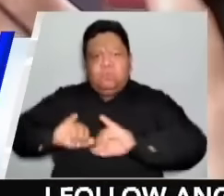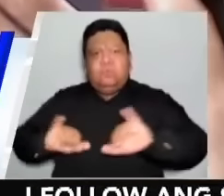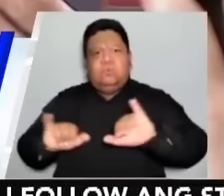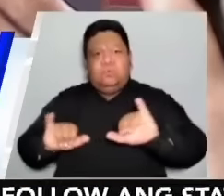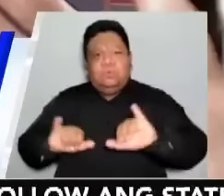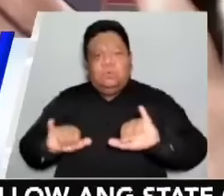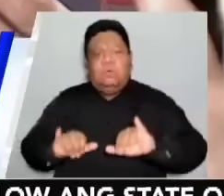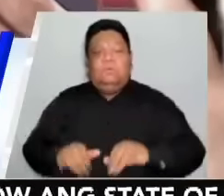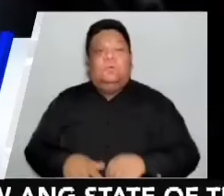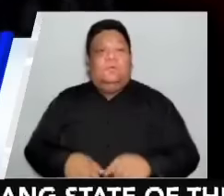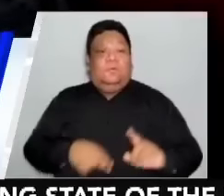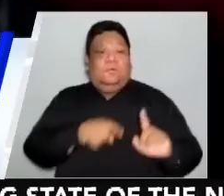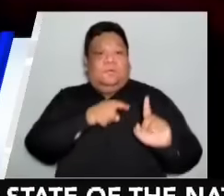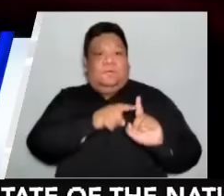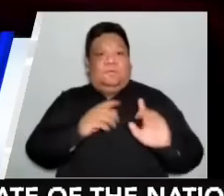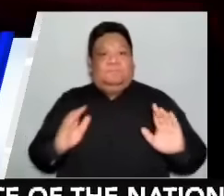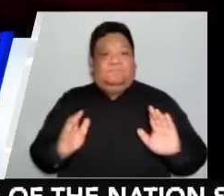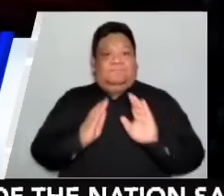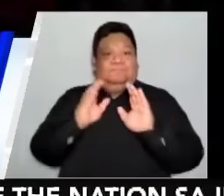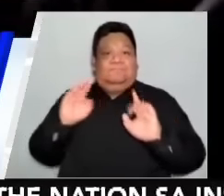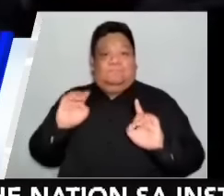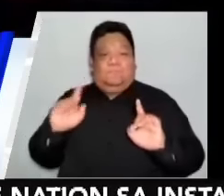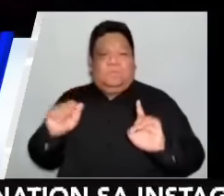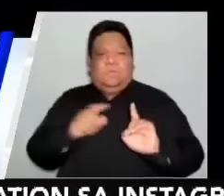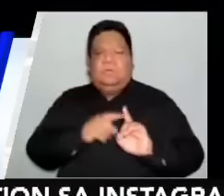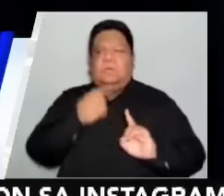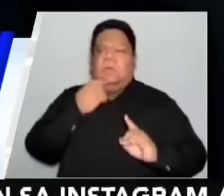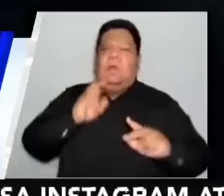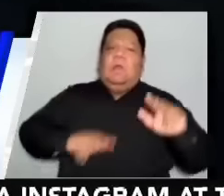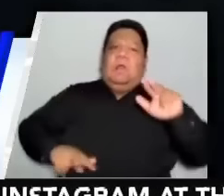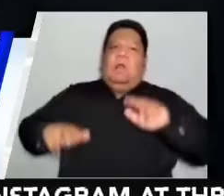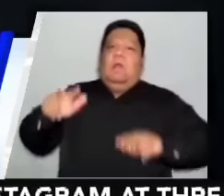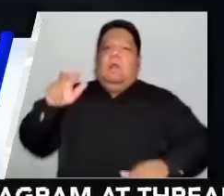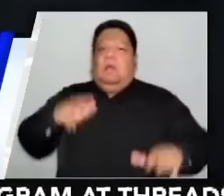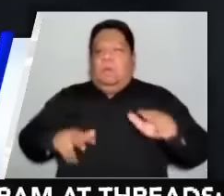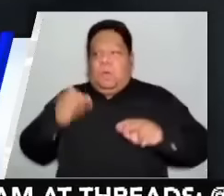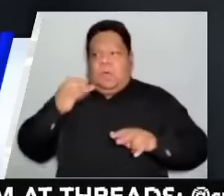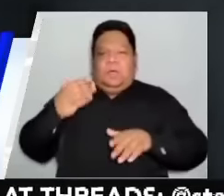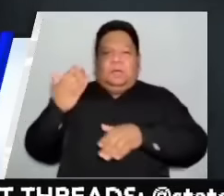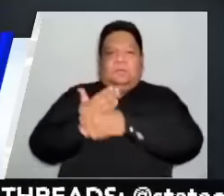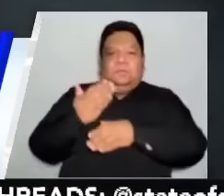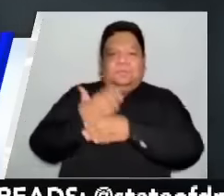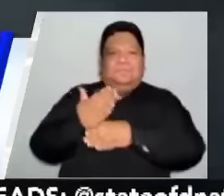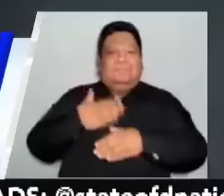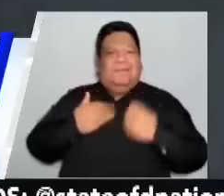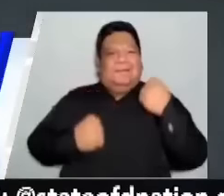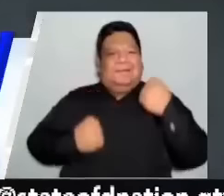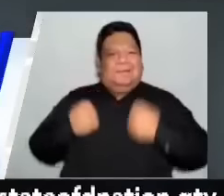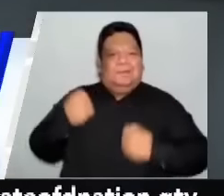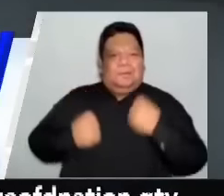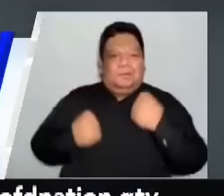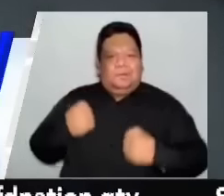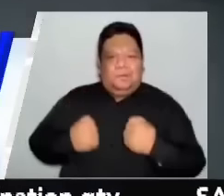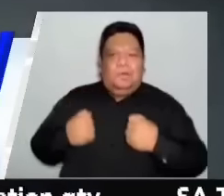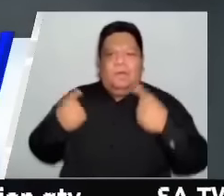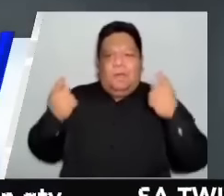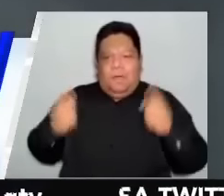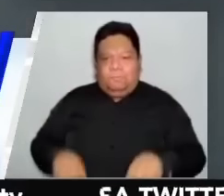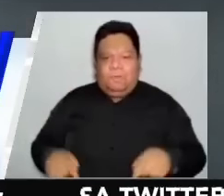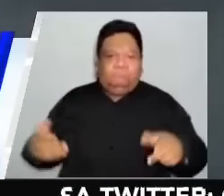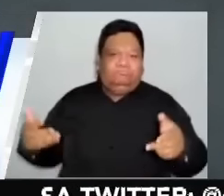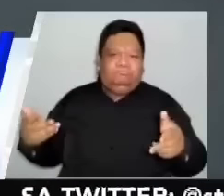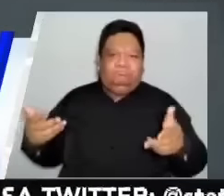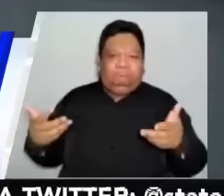na nagpanic siya may bumubulabog daw sa sasakyan niya noon kasunod ng umanoy pagbangga sa kanya ng isang